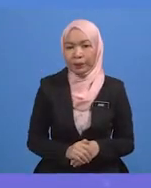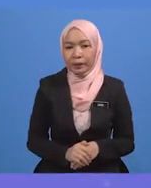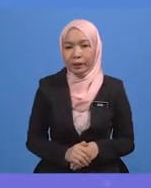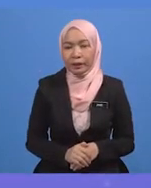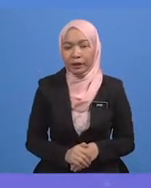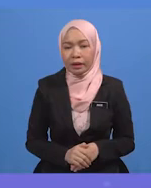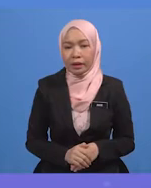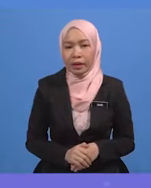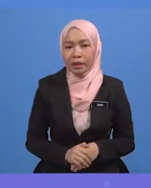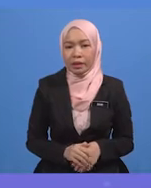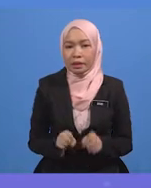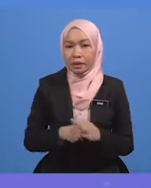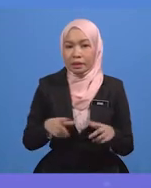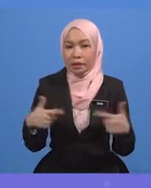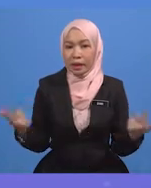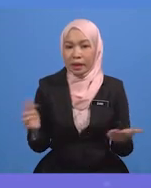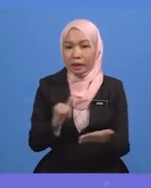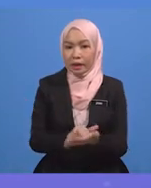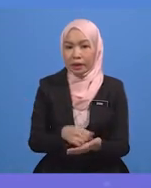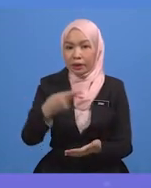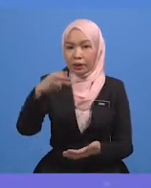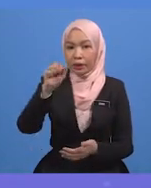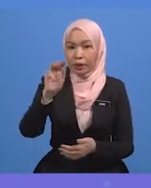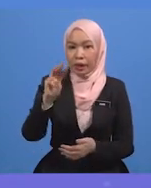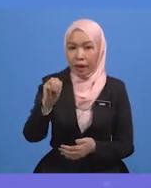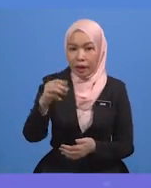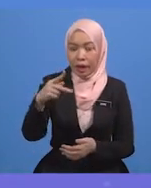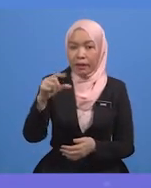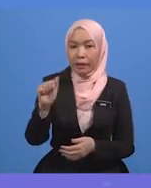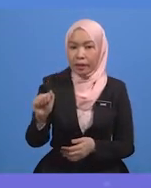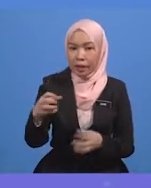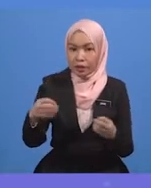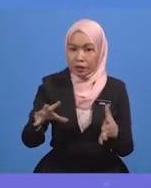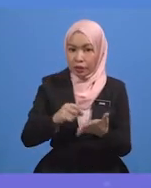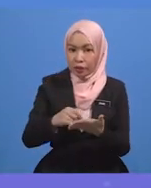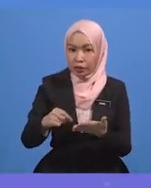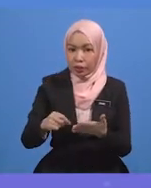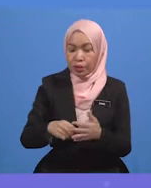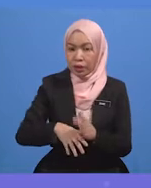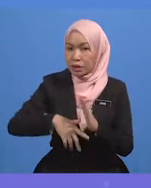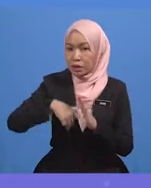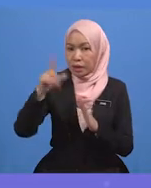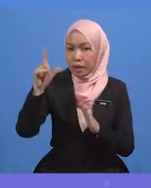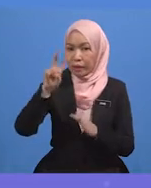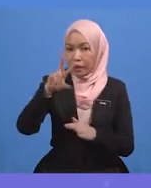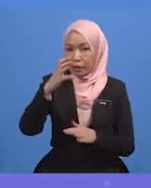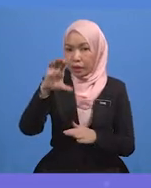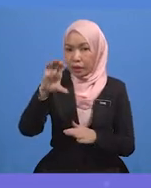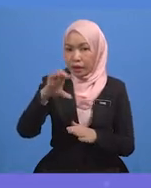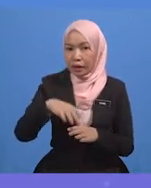selain Tafsir Al-Azhar, Hamka juga sebenarnya telah menulis lebih 200